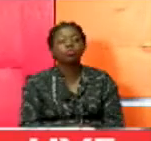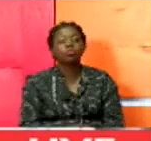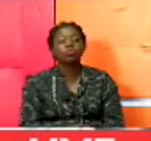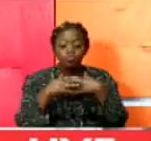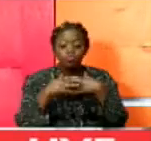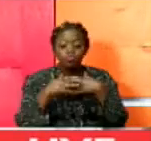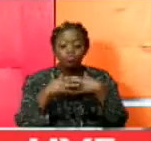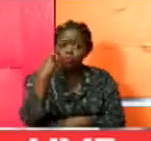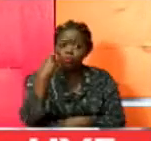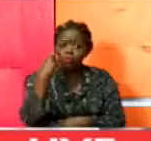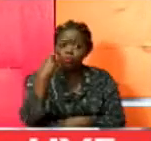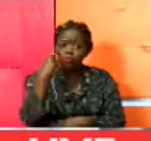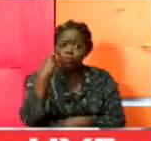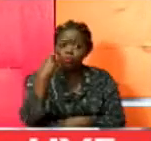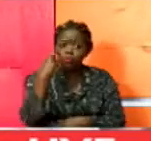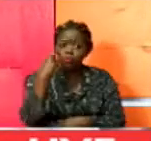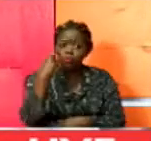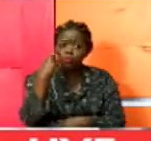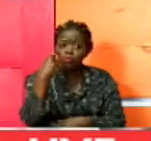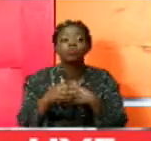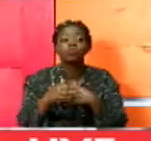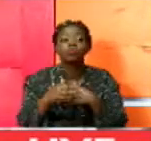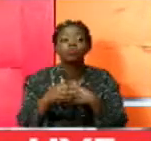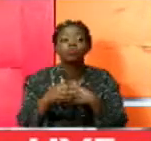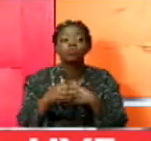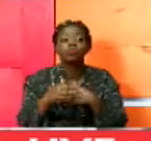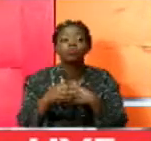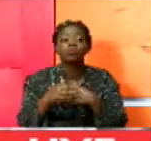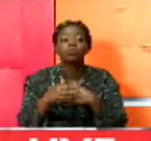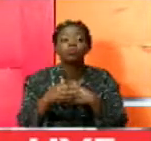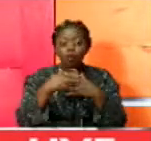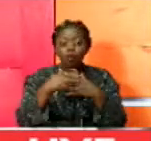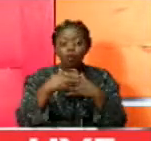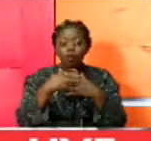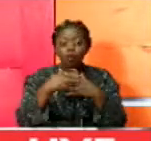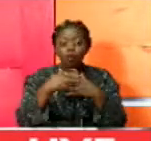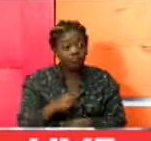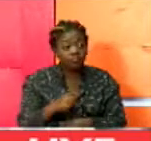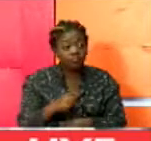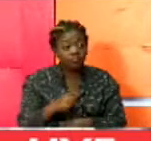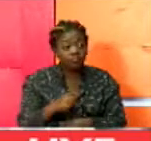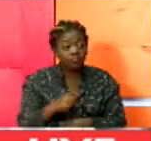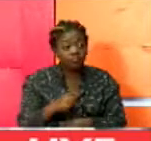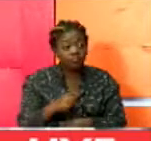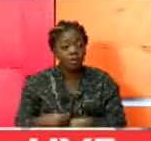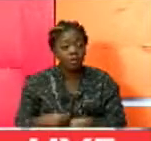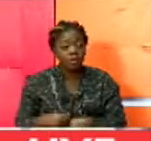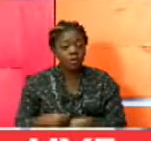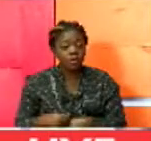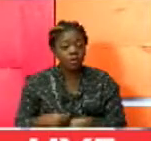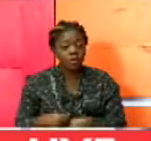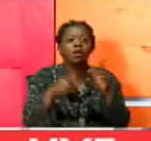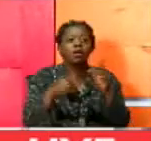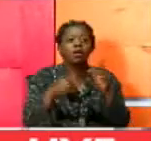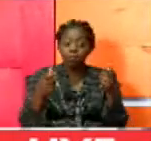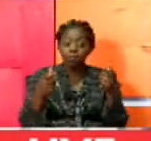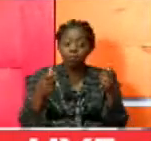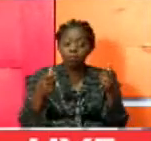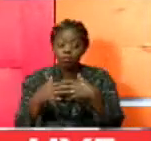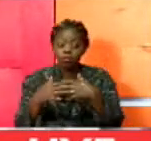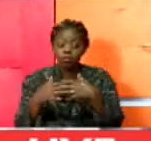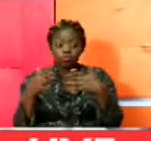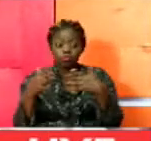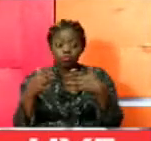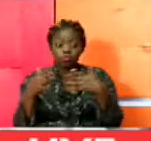nakunkona n'ogaana okugulawo n'agamba funguwa onagata piga isasi moja tufungue mulango